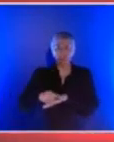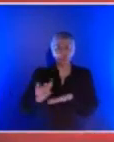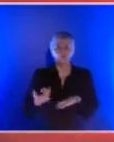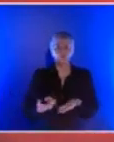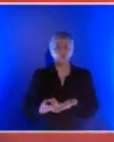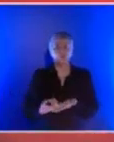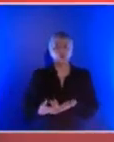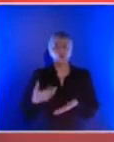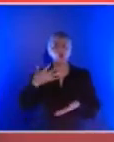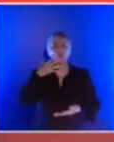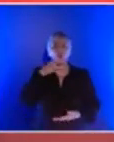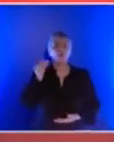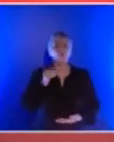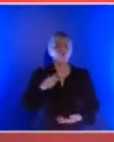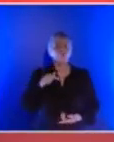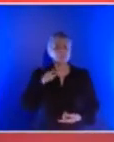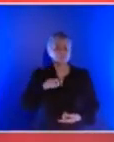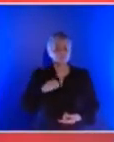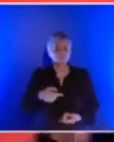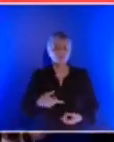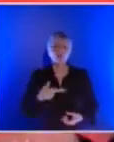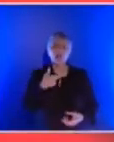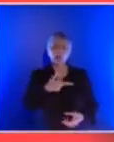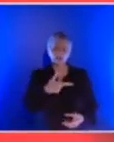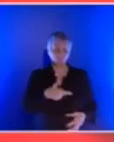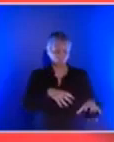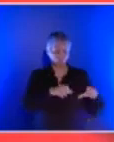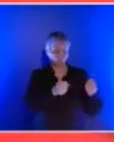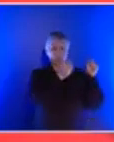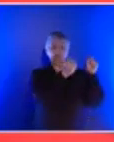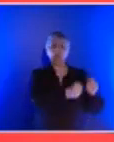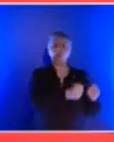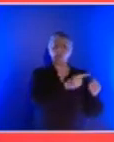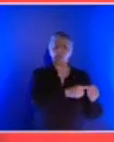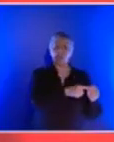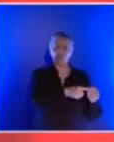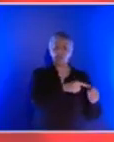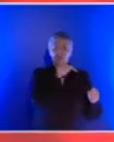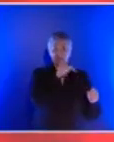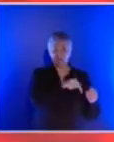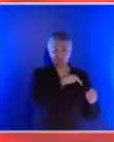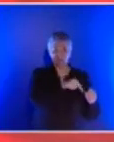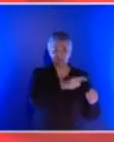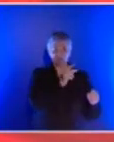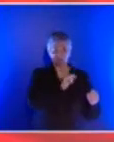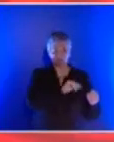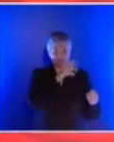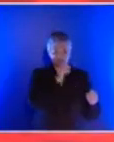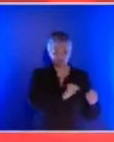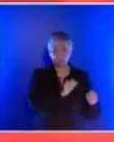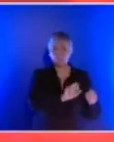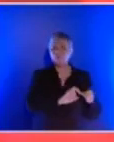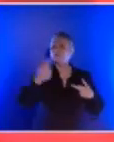από τη μία χώρα στην άλλη, κατέληγαν να μην πληρώνουν πουθενά κανένα